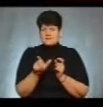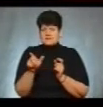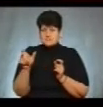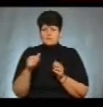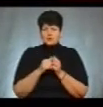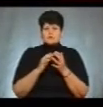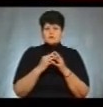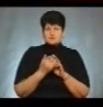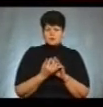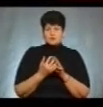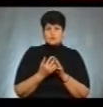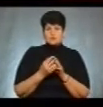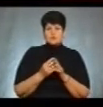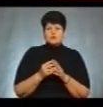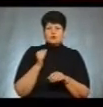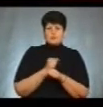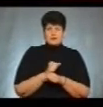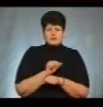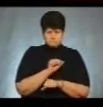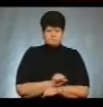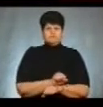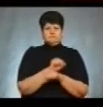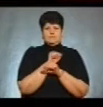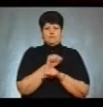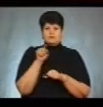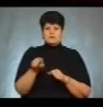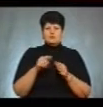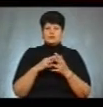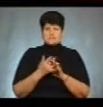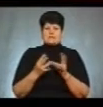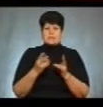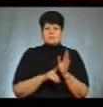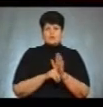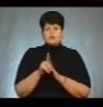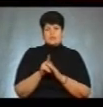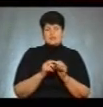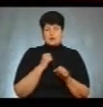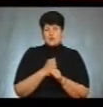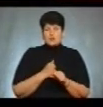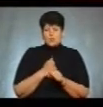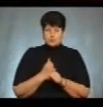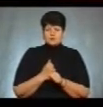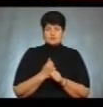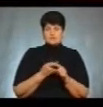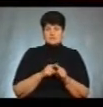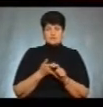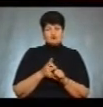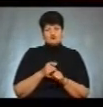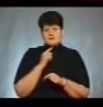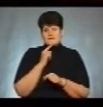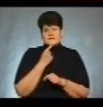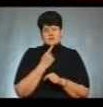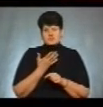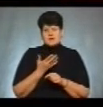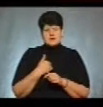село виходило, ставило пікети і вважало, що іменно з їхнього села потрібно починати ці роботи, тому що це дуже важка, ну,